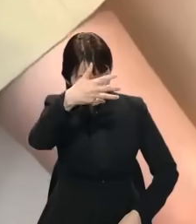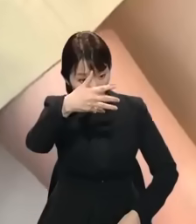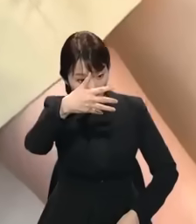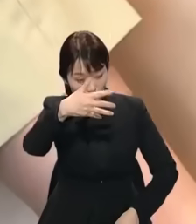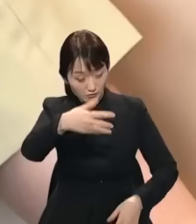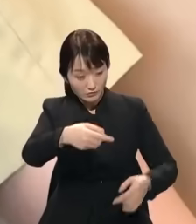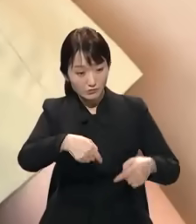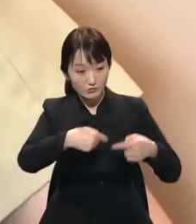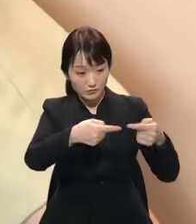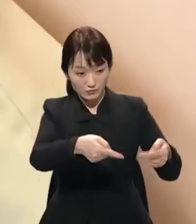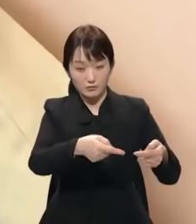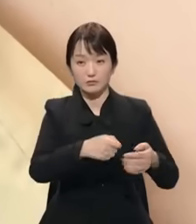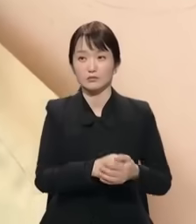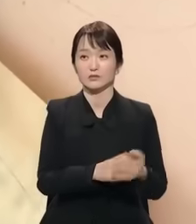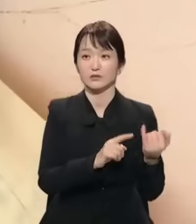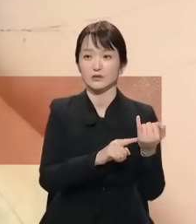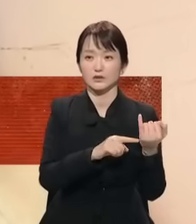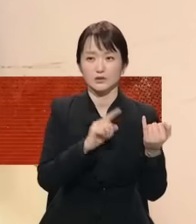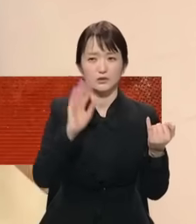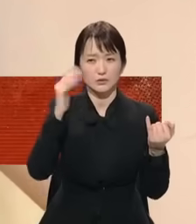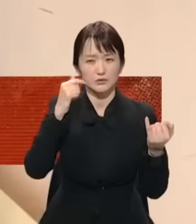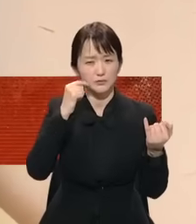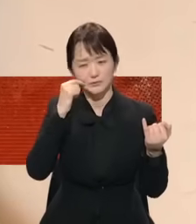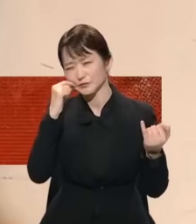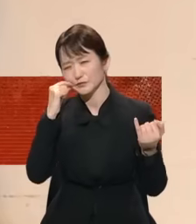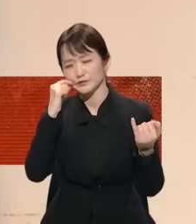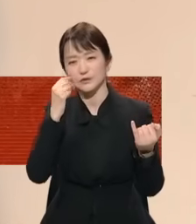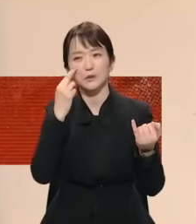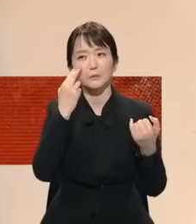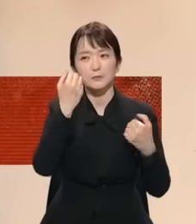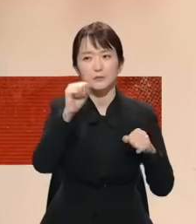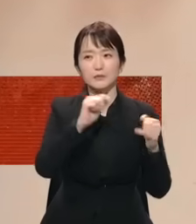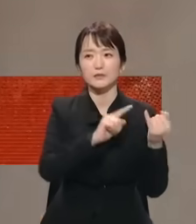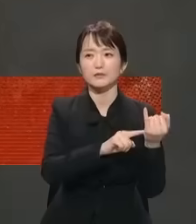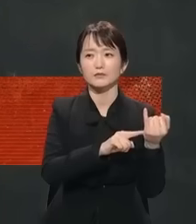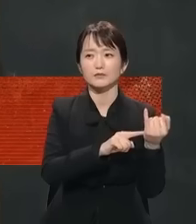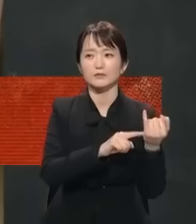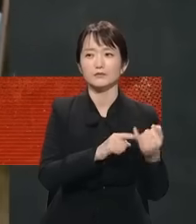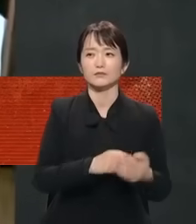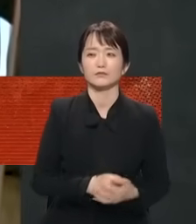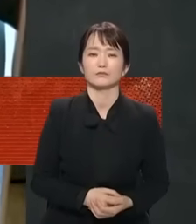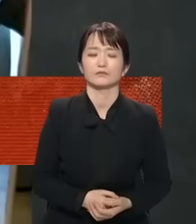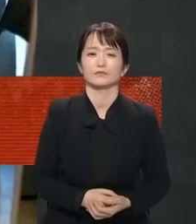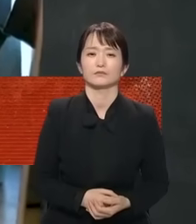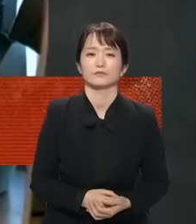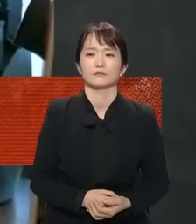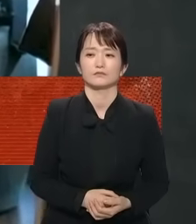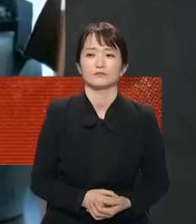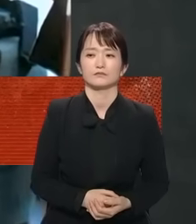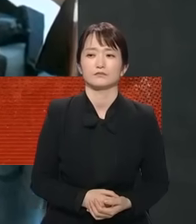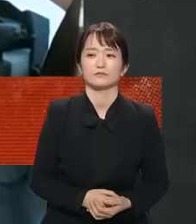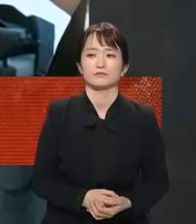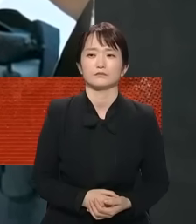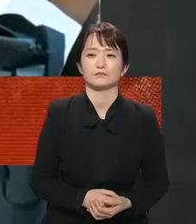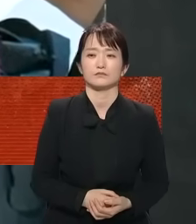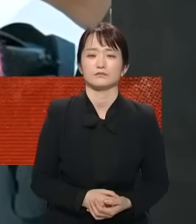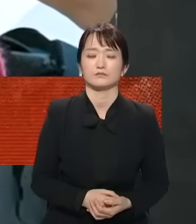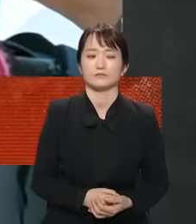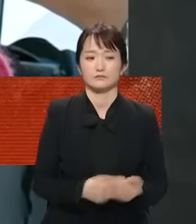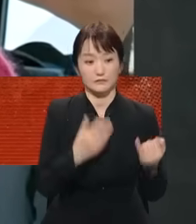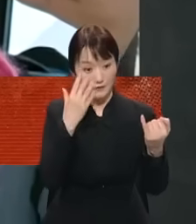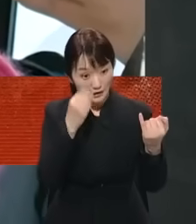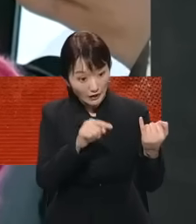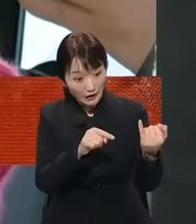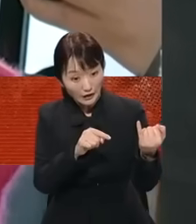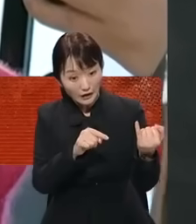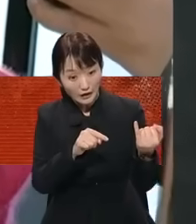이제 요즘 들어서 굉장히 인기가 많아진 그런 배우기 때문에 이제 요즘 예능에 많이 나왔죠. 그래서 인기가 있는데 그 모습을